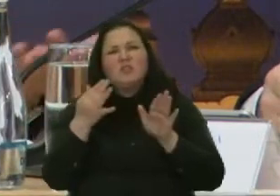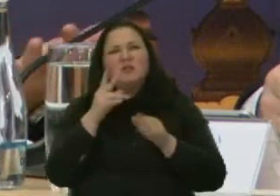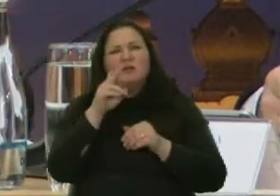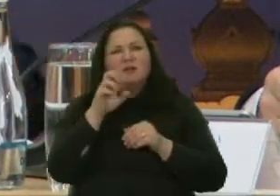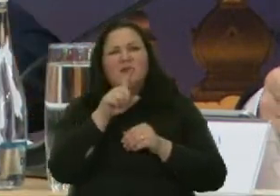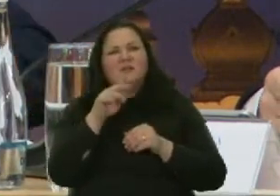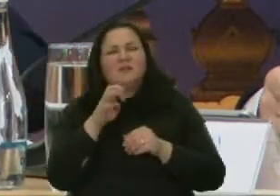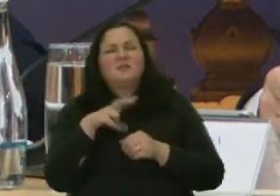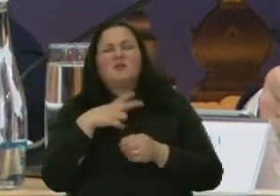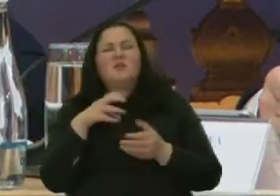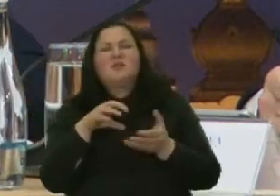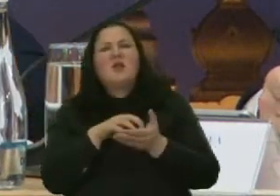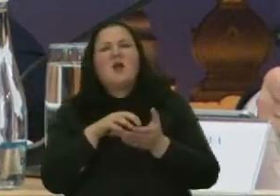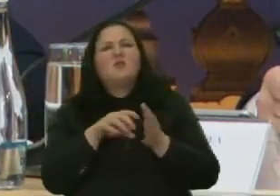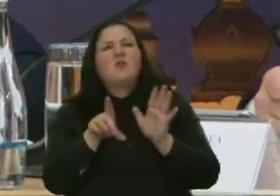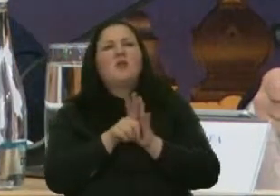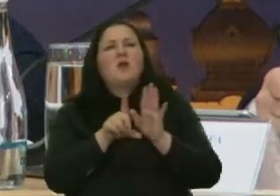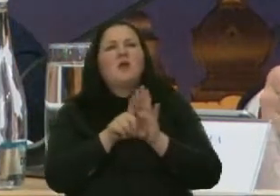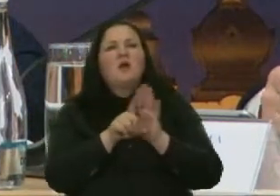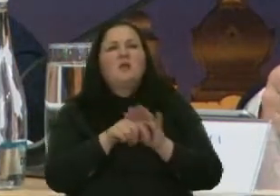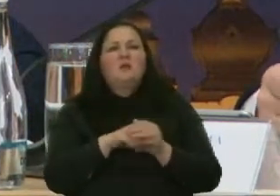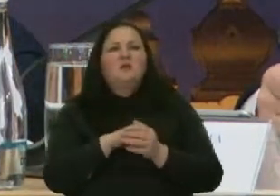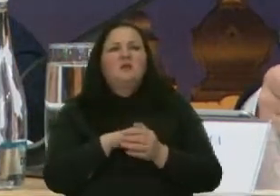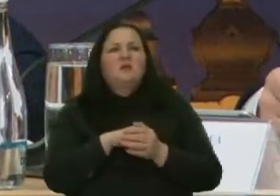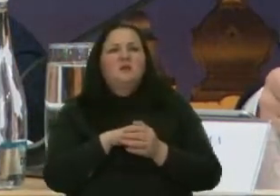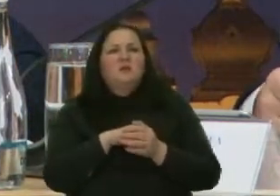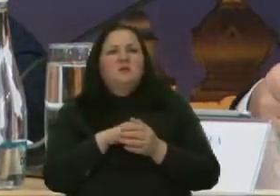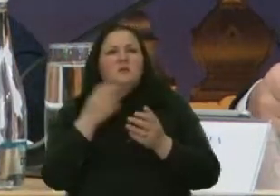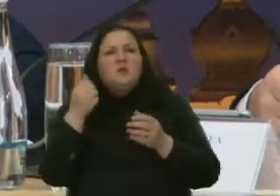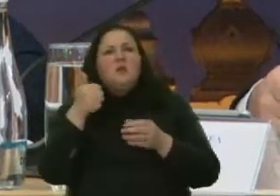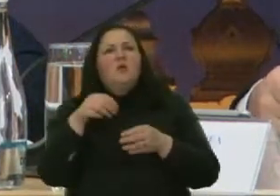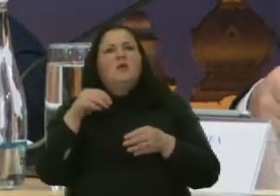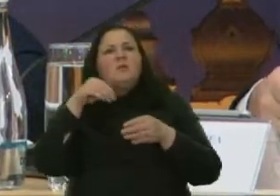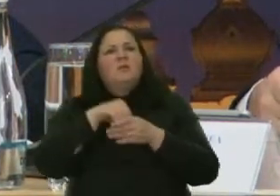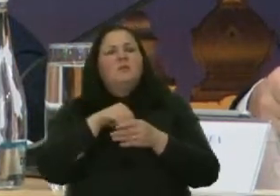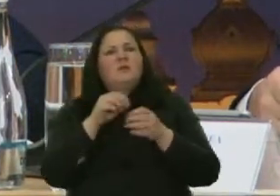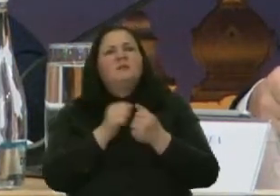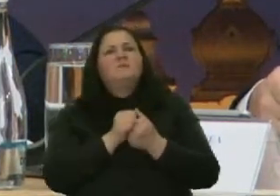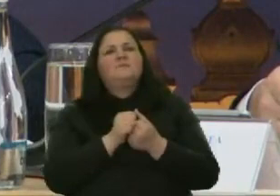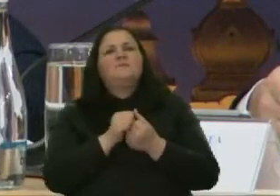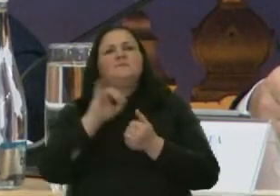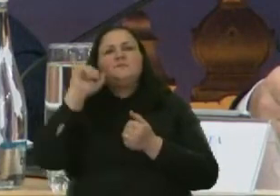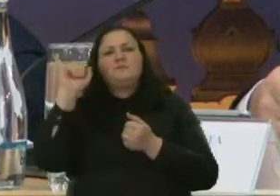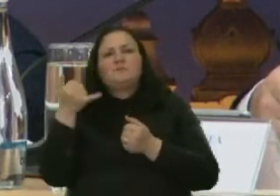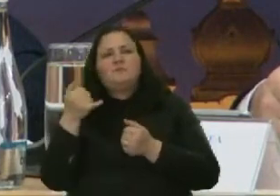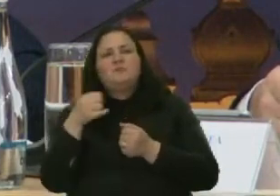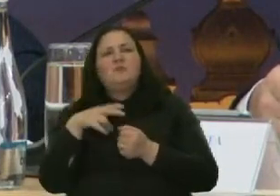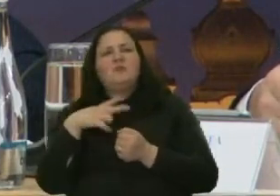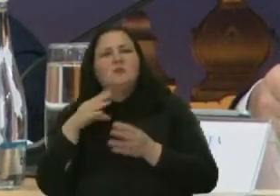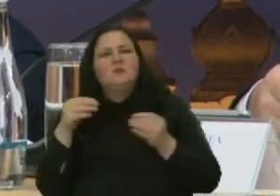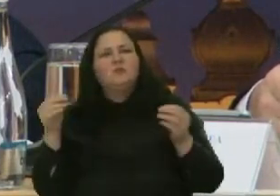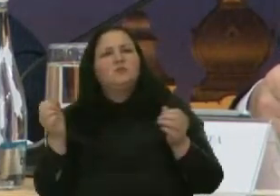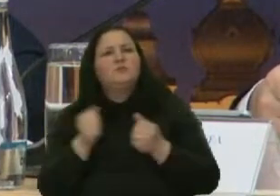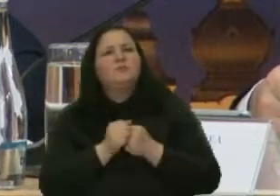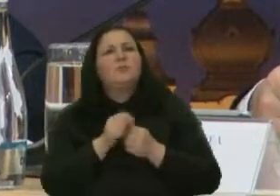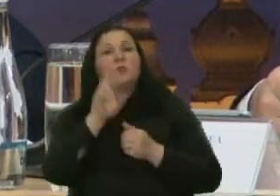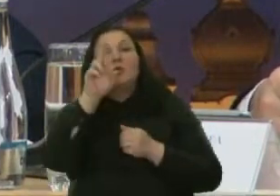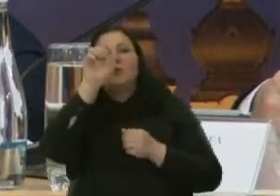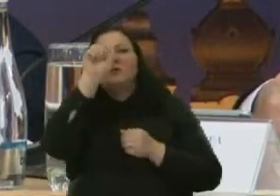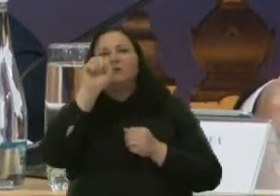nu avem cadru legal pentru o asemenea implementare așa și mai sunt mulți așa